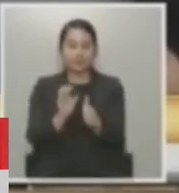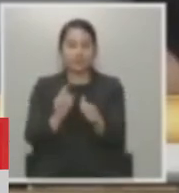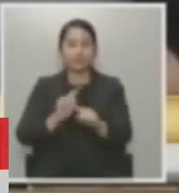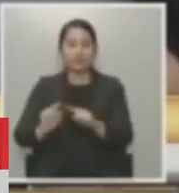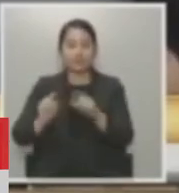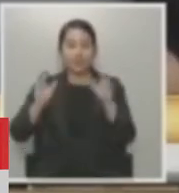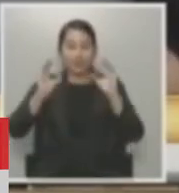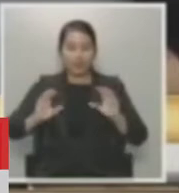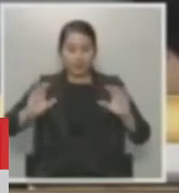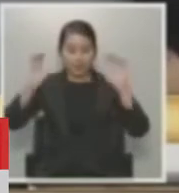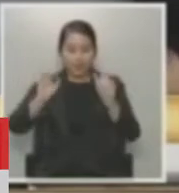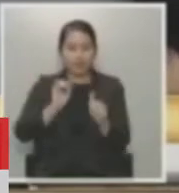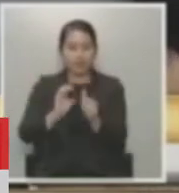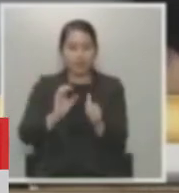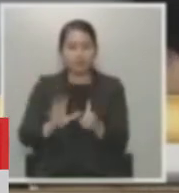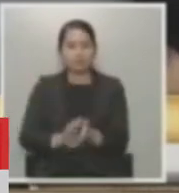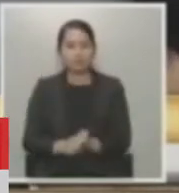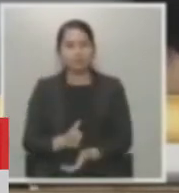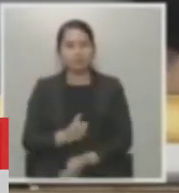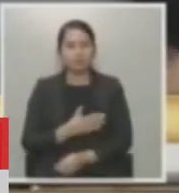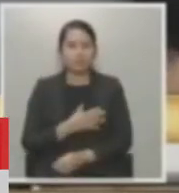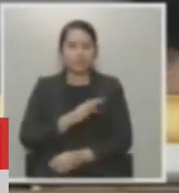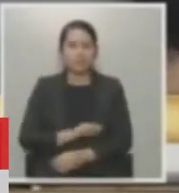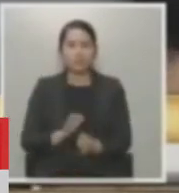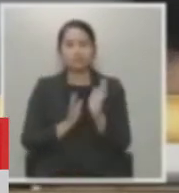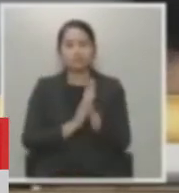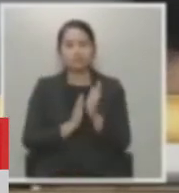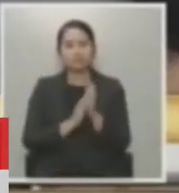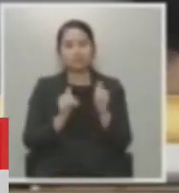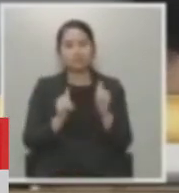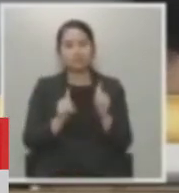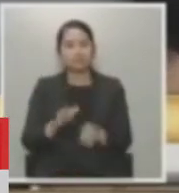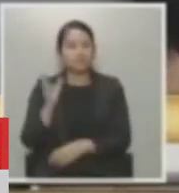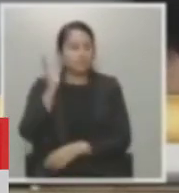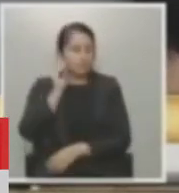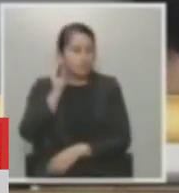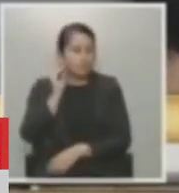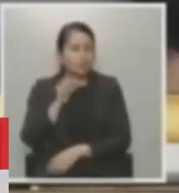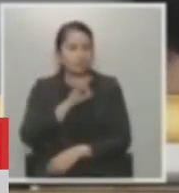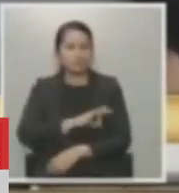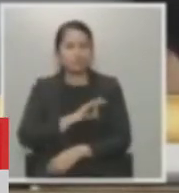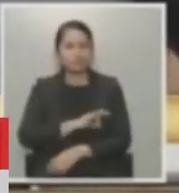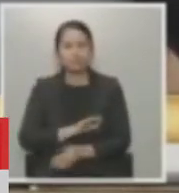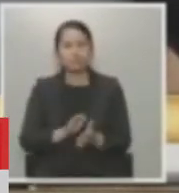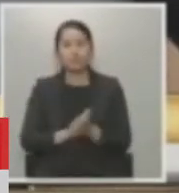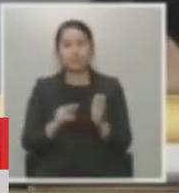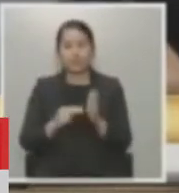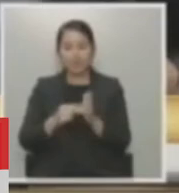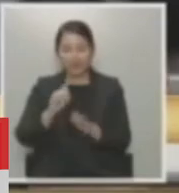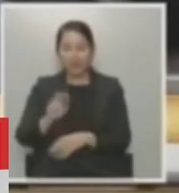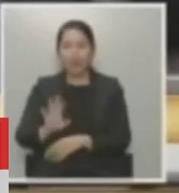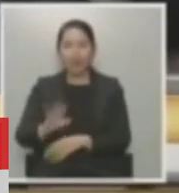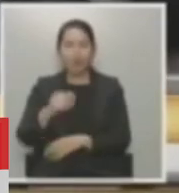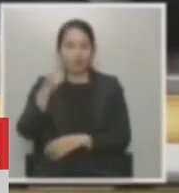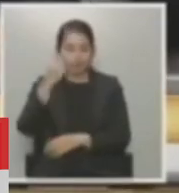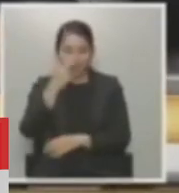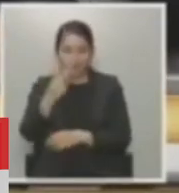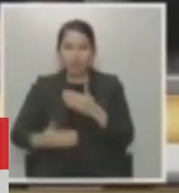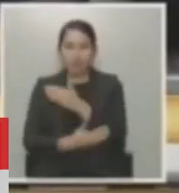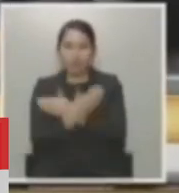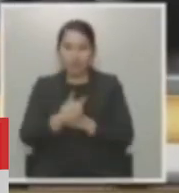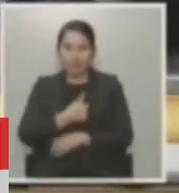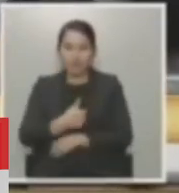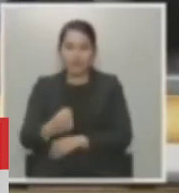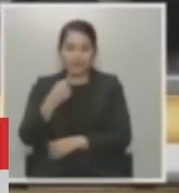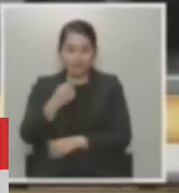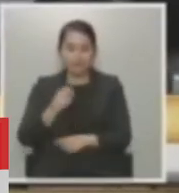าลให้ดิฉันฟังก็ชื่นชมนะคะว่าเป็นคำที่เรามองเห็นโอกาสเรามั่นใจก็เข้า